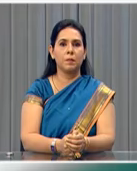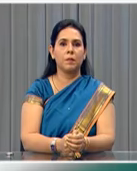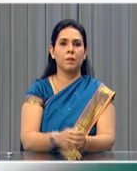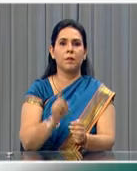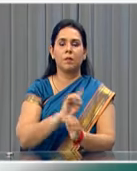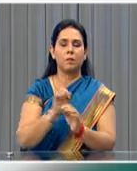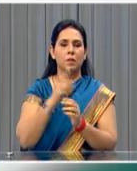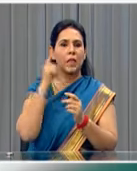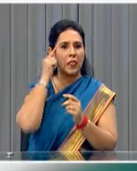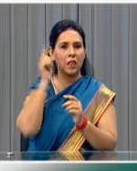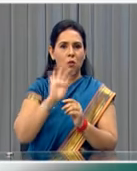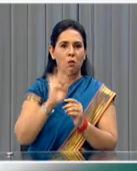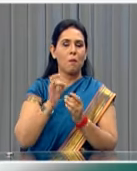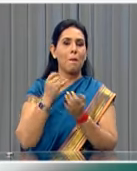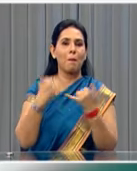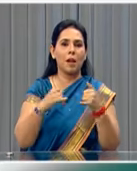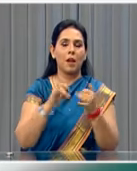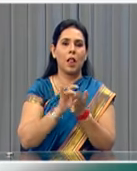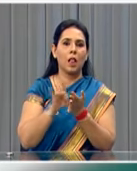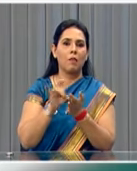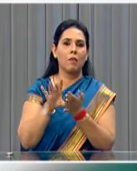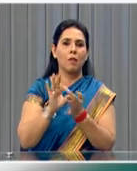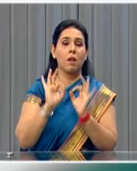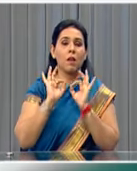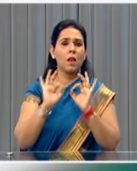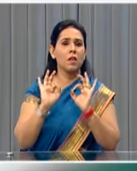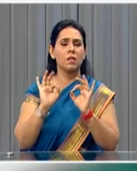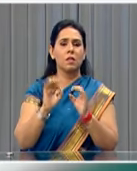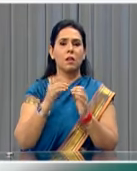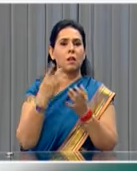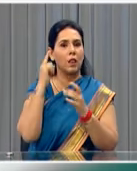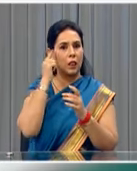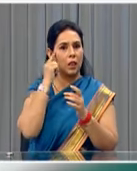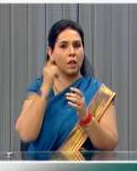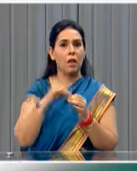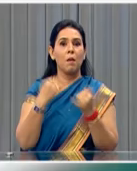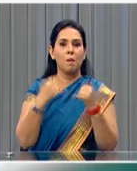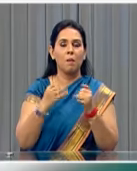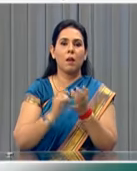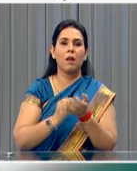जगह नहीं देनी है, पनपने नहीं देना है।